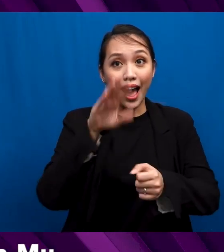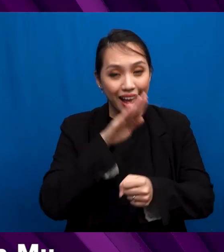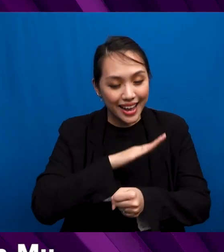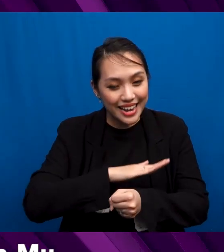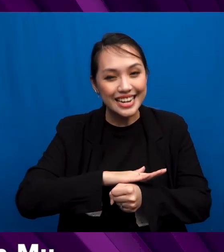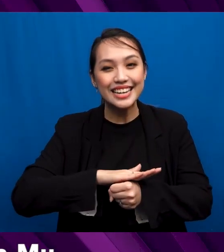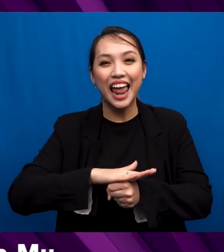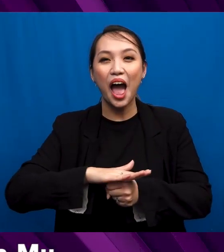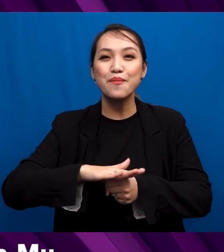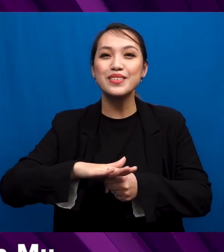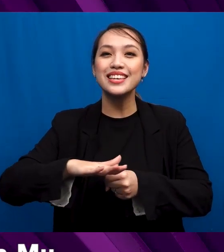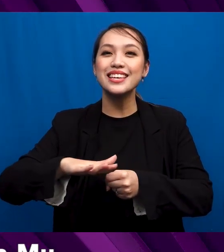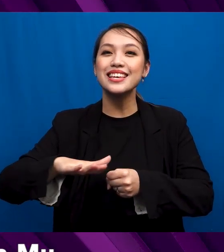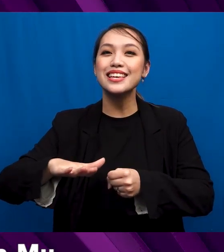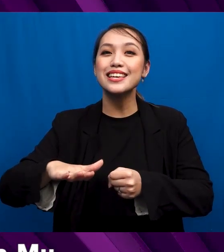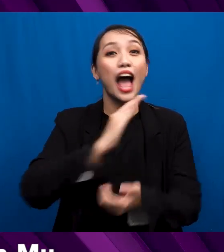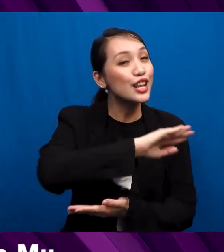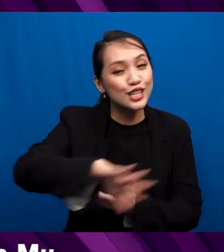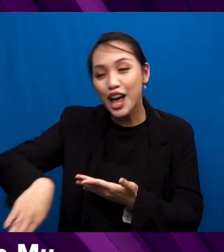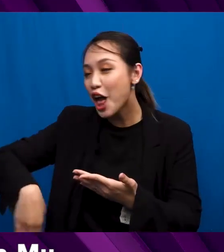rencana-Mu. Genapi